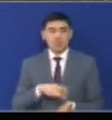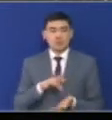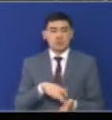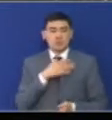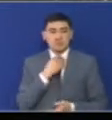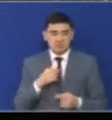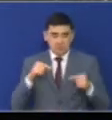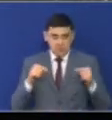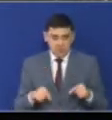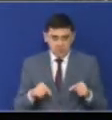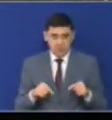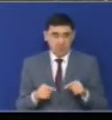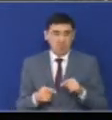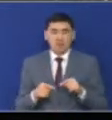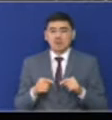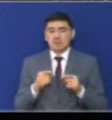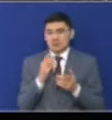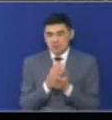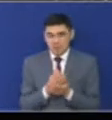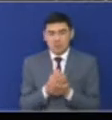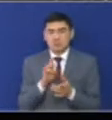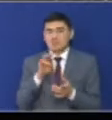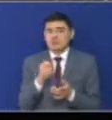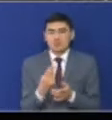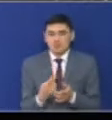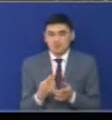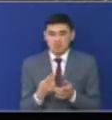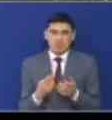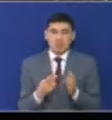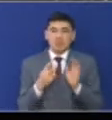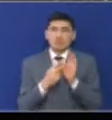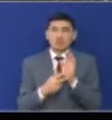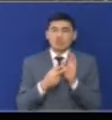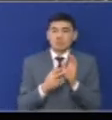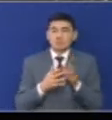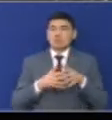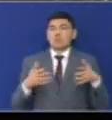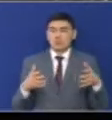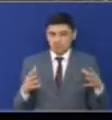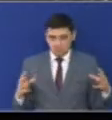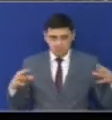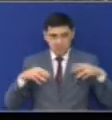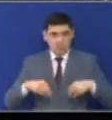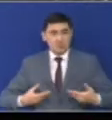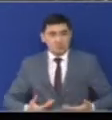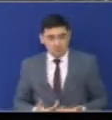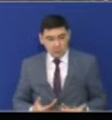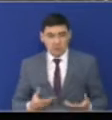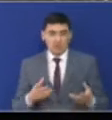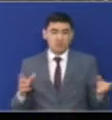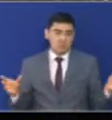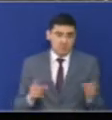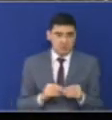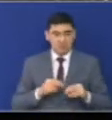На сегодняшний день в семье единой дружной семьей проживают представители более 80 наций. Все они трудятся ради